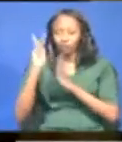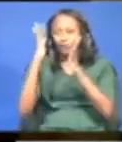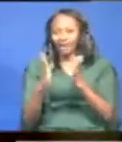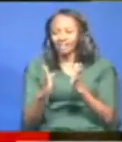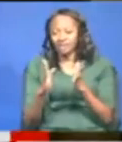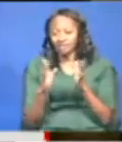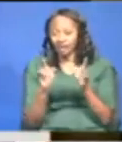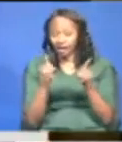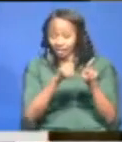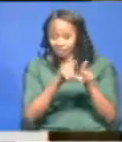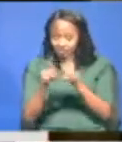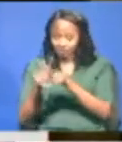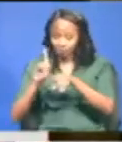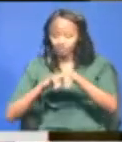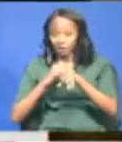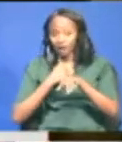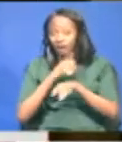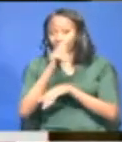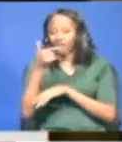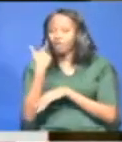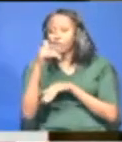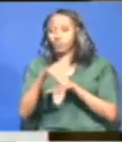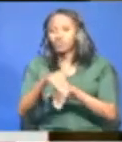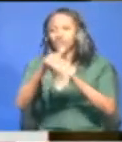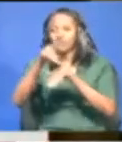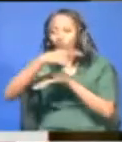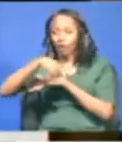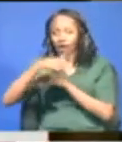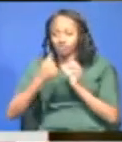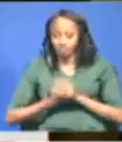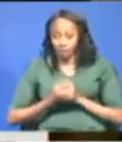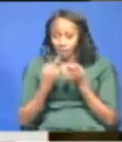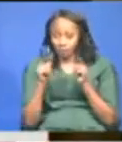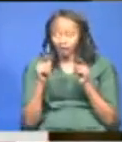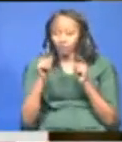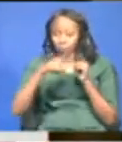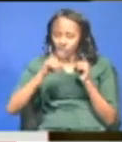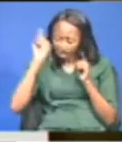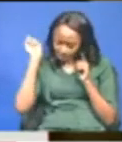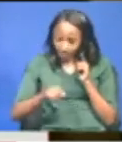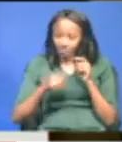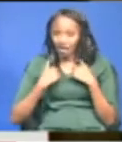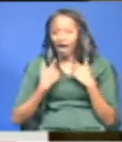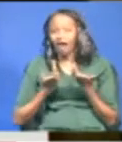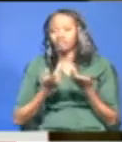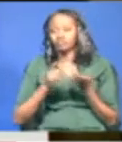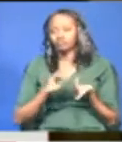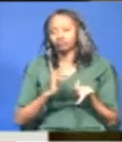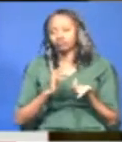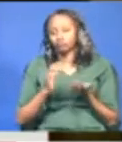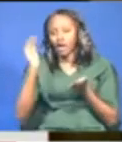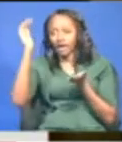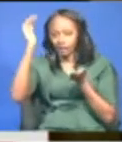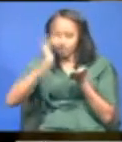hasa kwa wale ambao watatufuata baadaye. Lazima tuanze safari ya kupunguza madeni